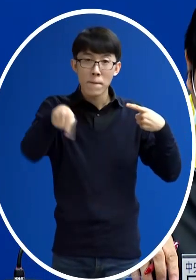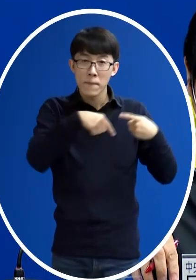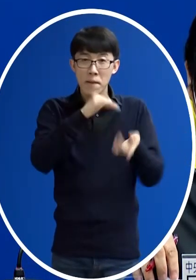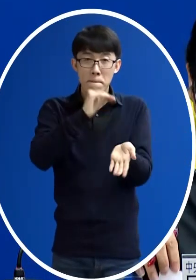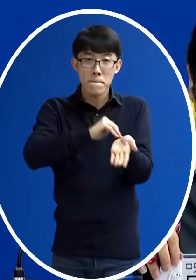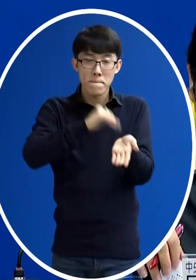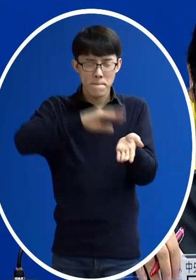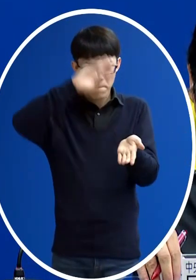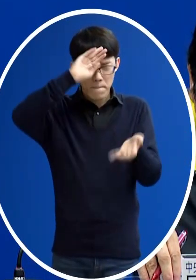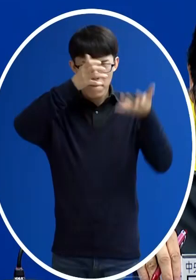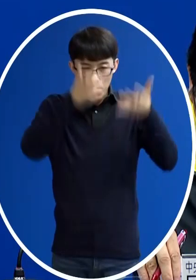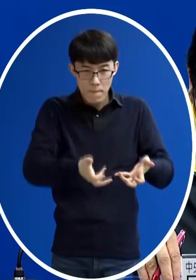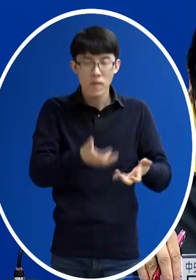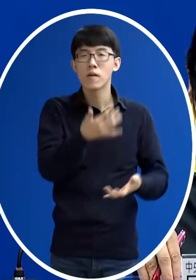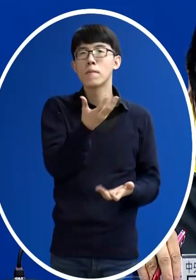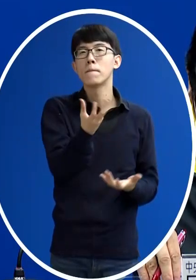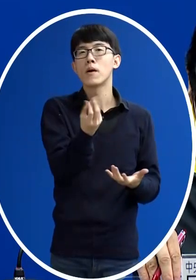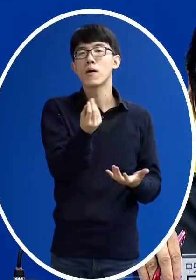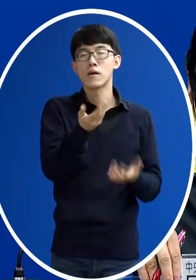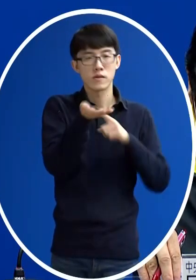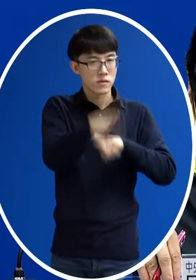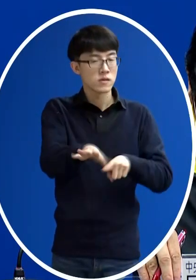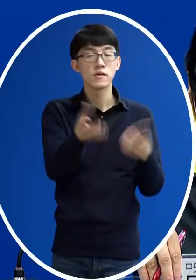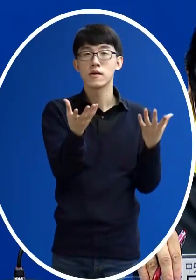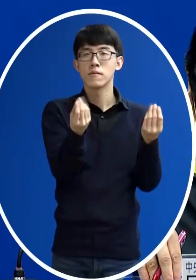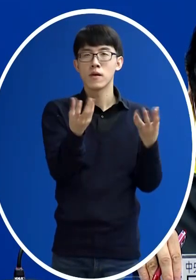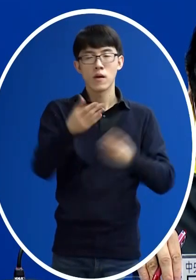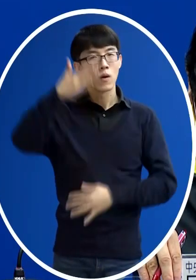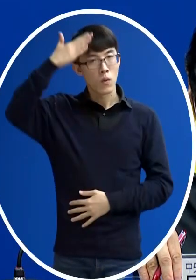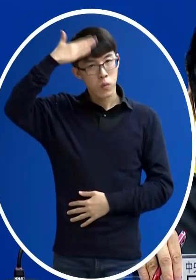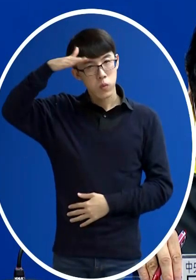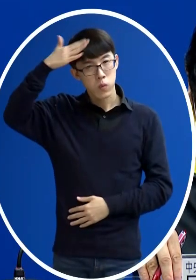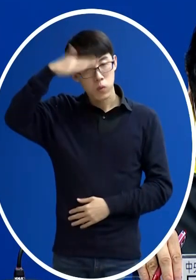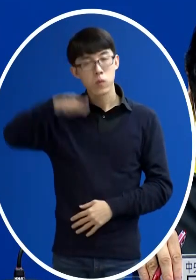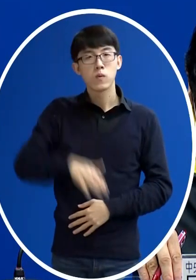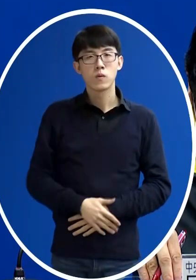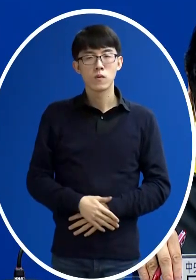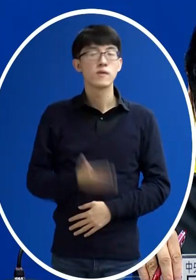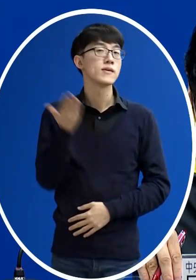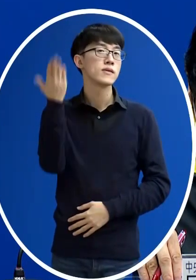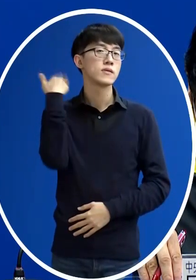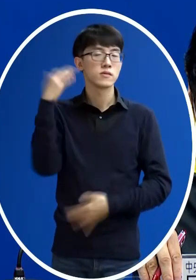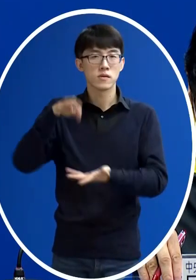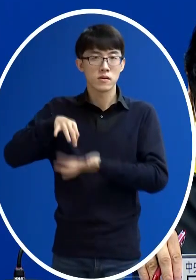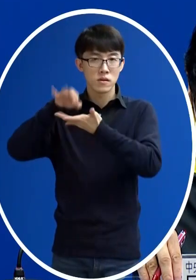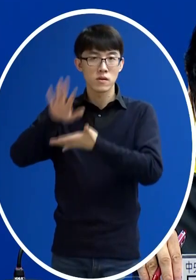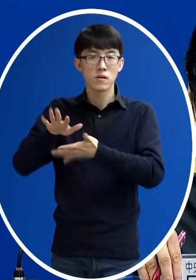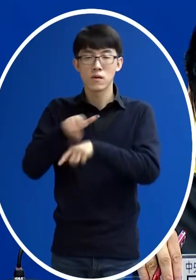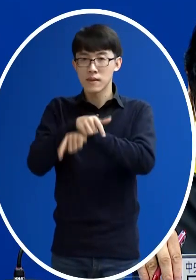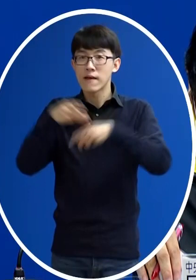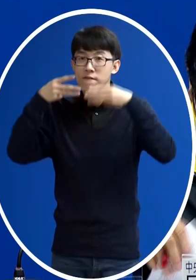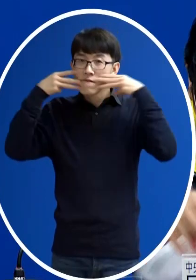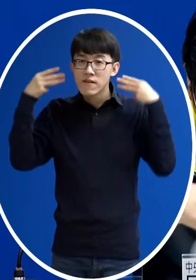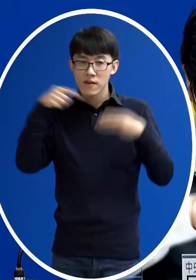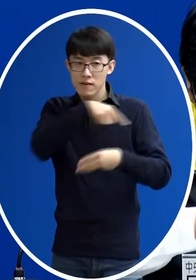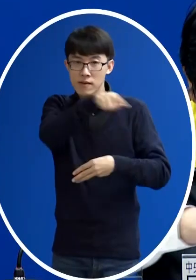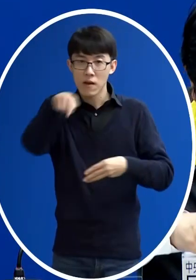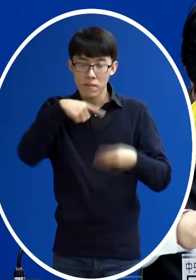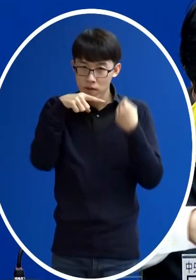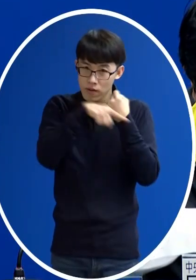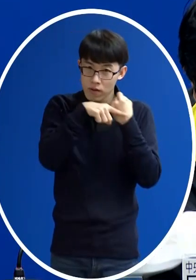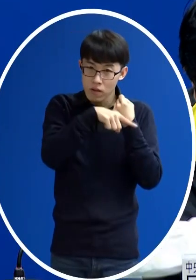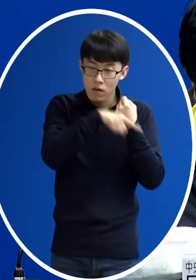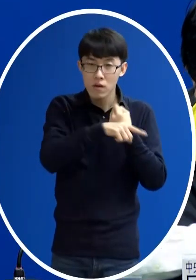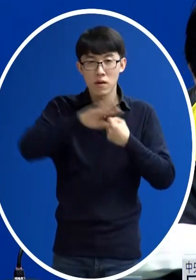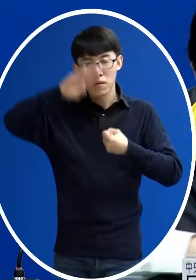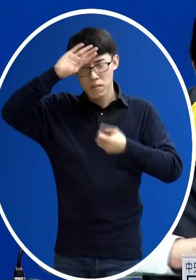是死亡的病例哈，所以这个是比较呼应大家先前有些专家从南非的观察提到说，也许这个重